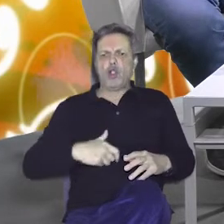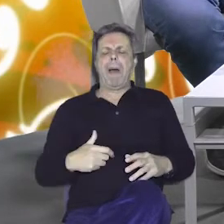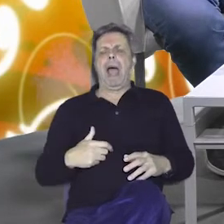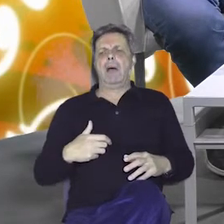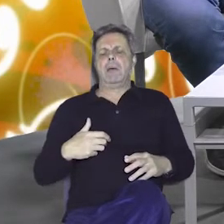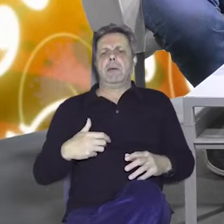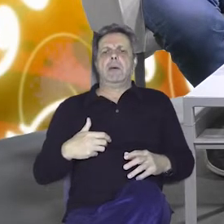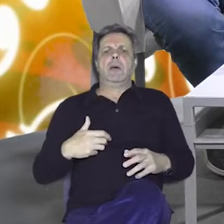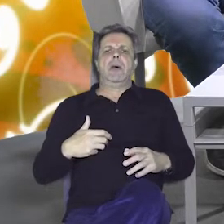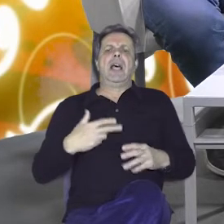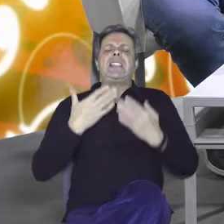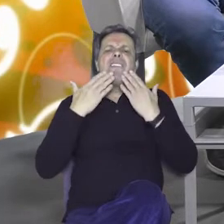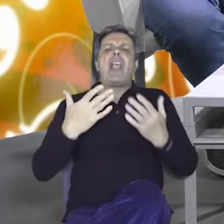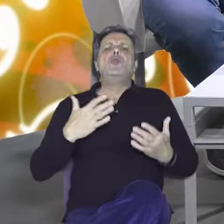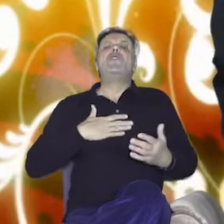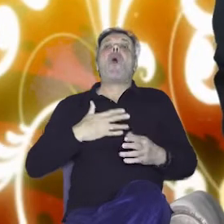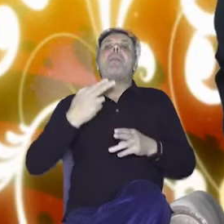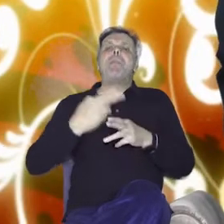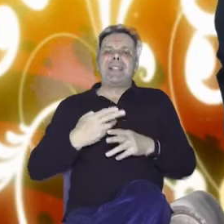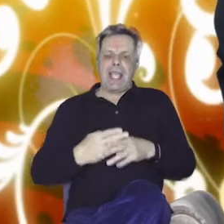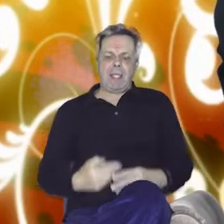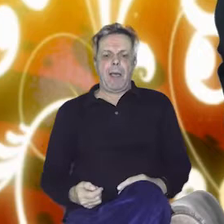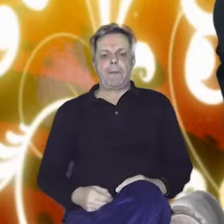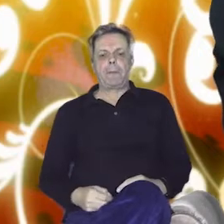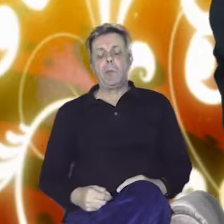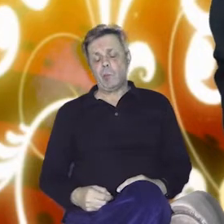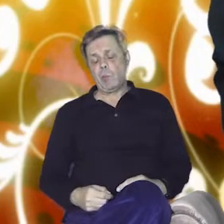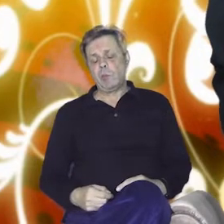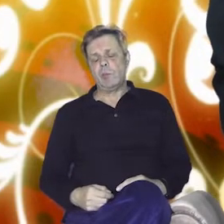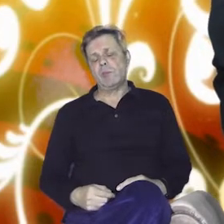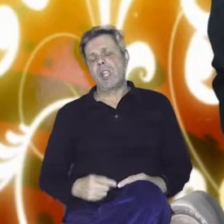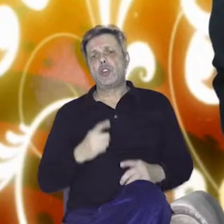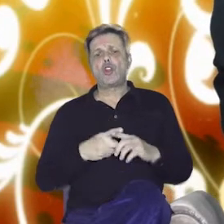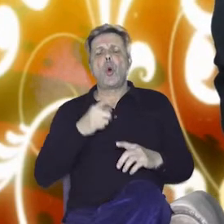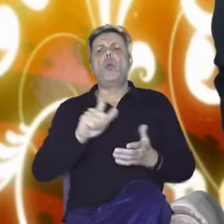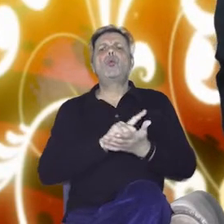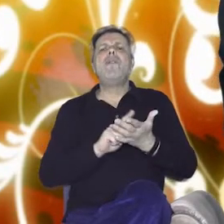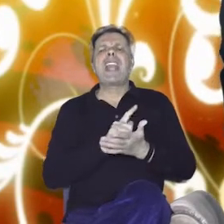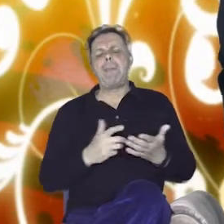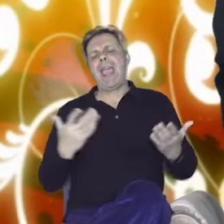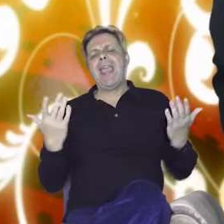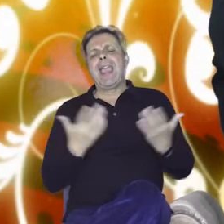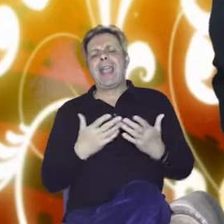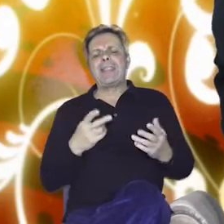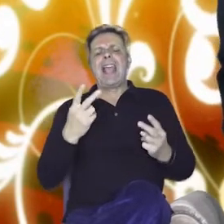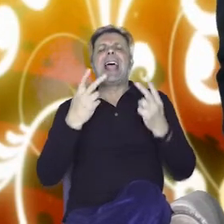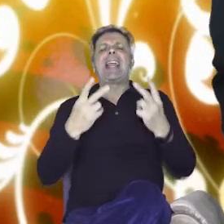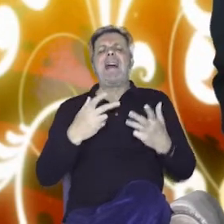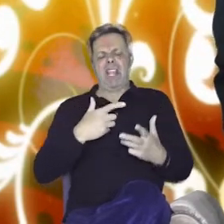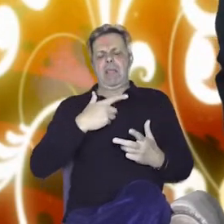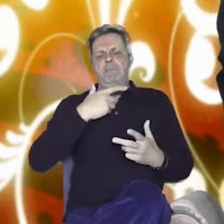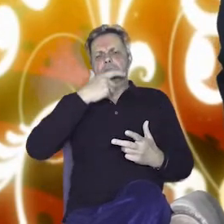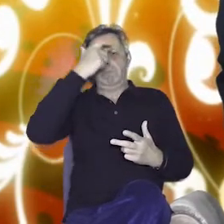kojima je počeo raditi. Pa upravo tako, u to vrijeme kad je taj glavni lik